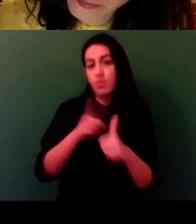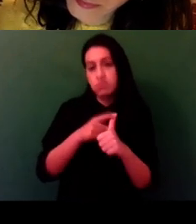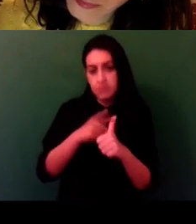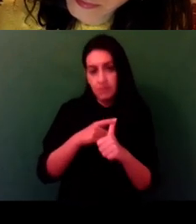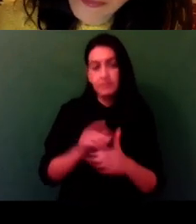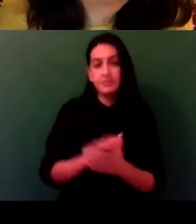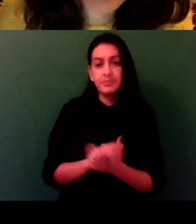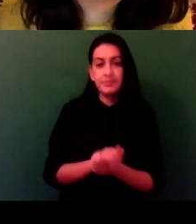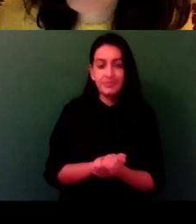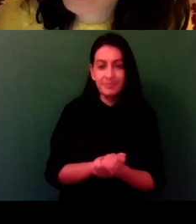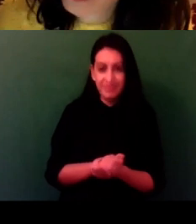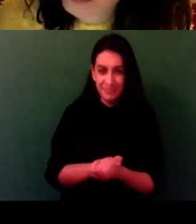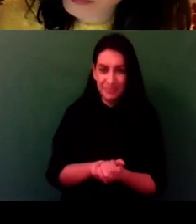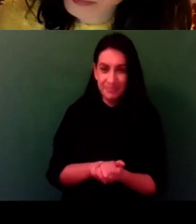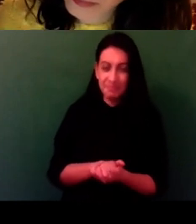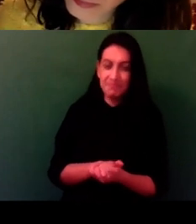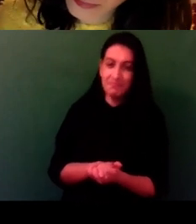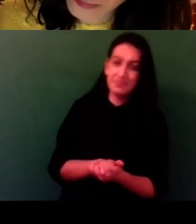deneyimimsi bir durum diyelim.